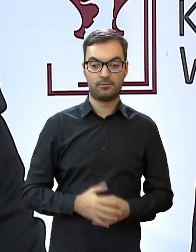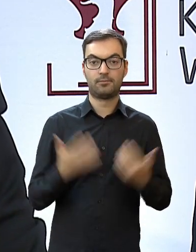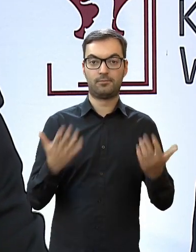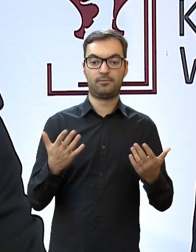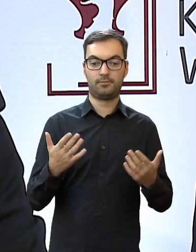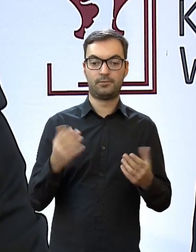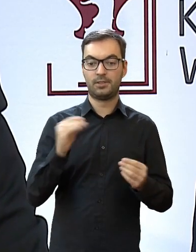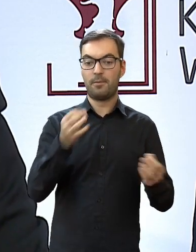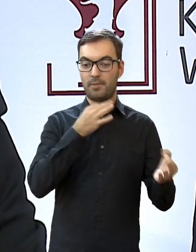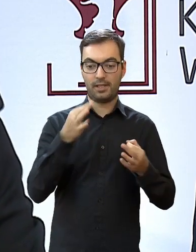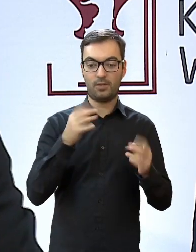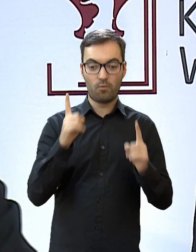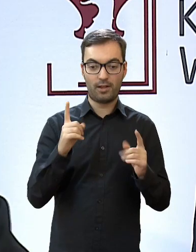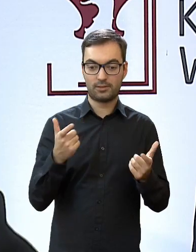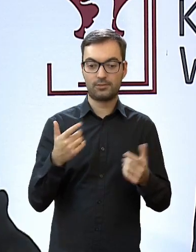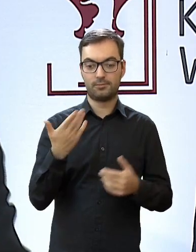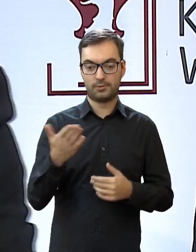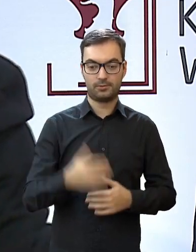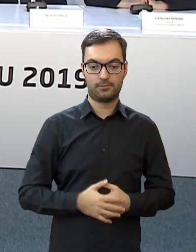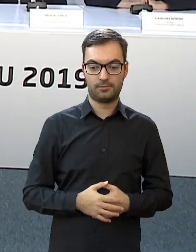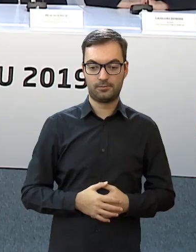Państwa, czy macie do mnie uwagi? Proszę bardzo.